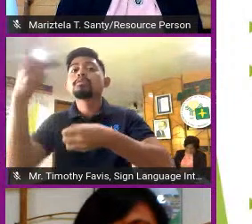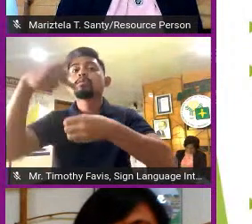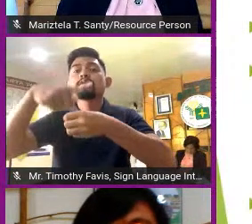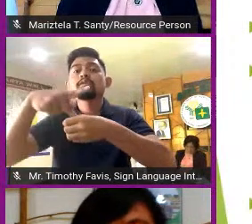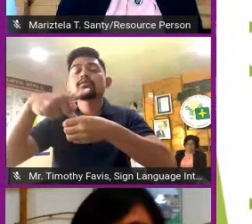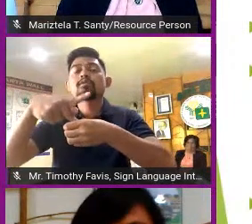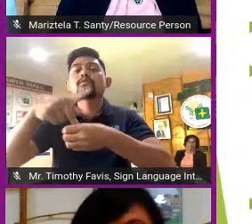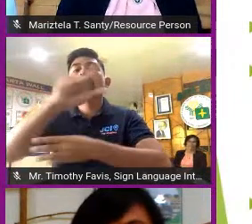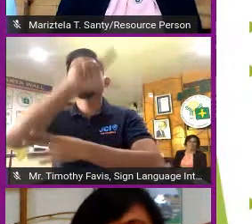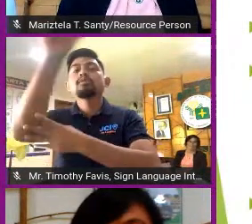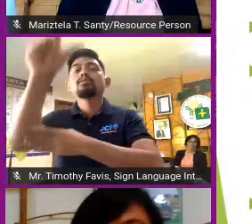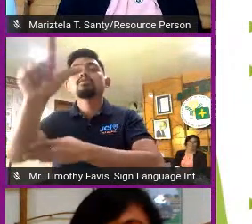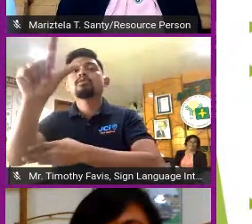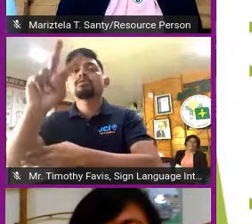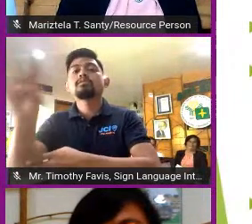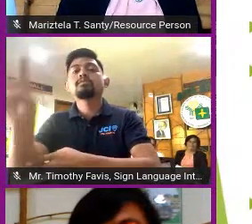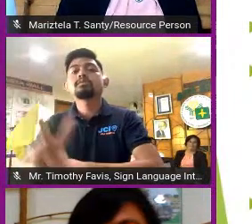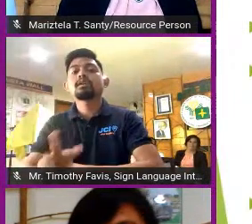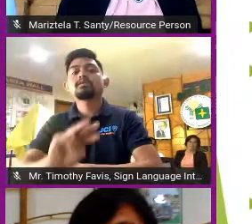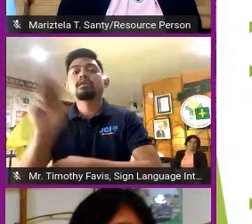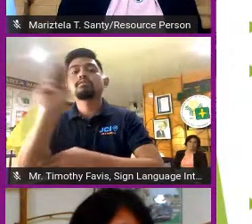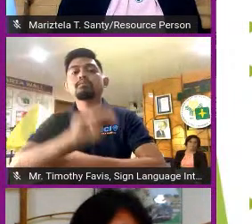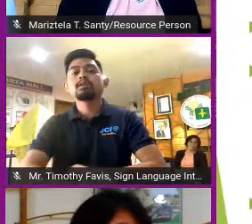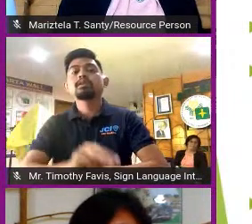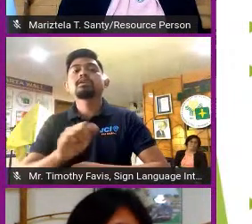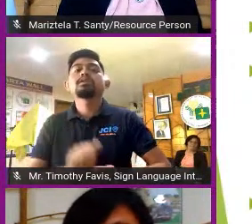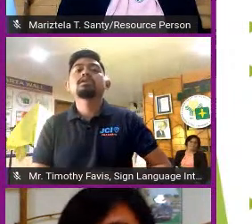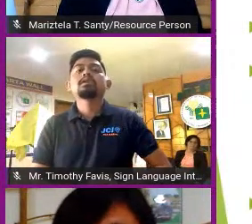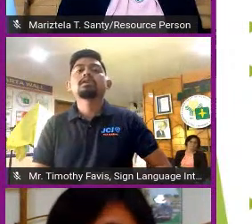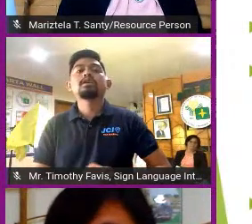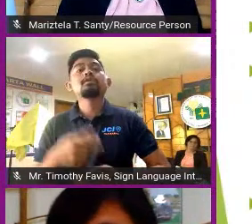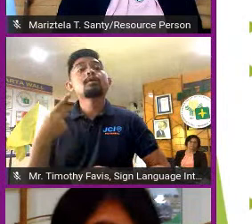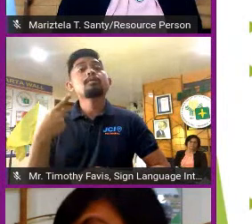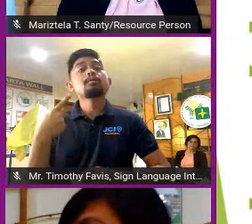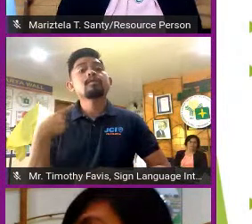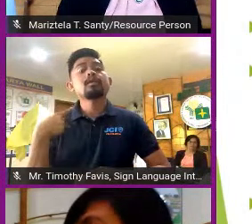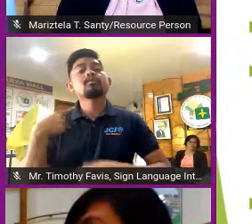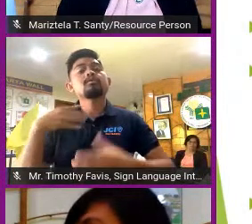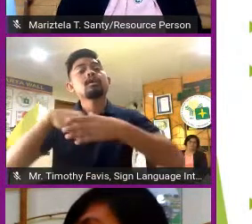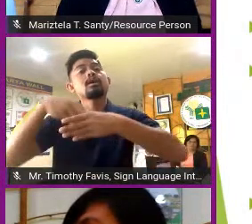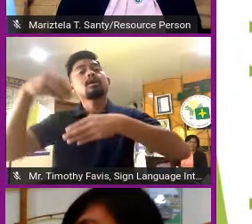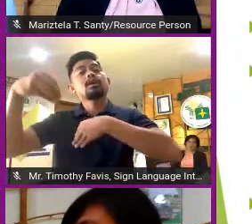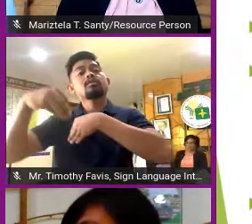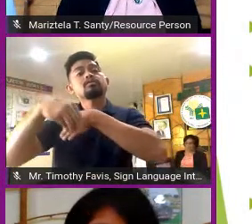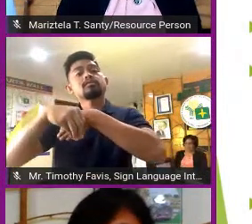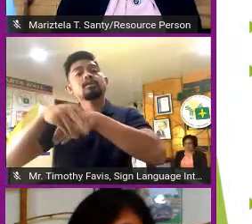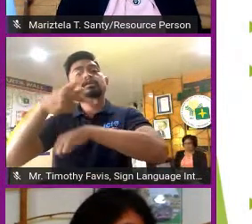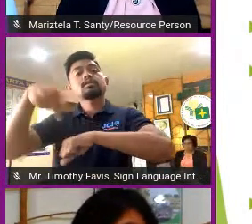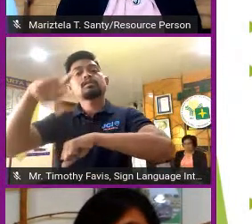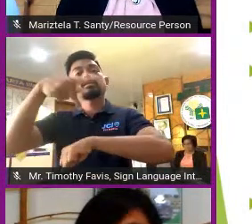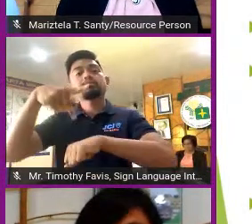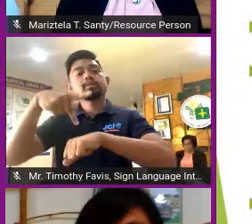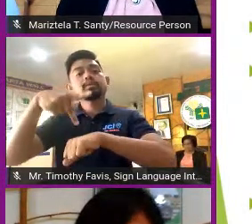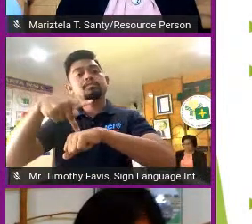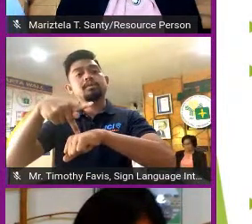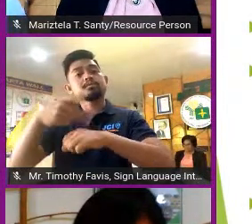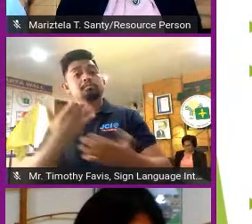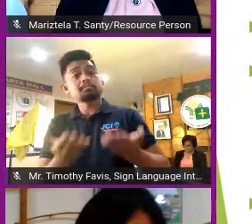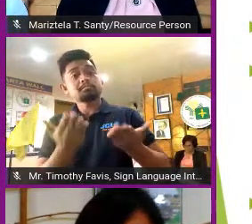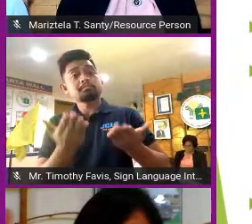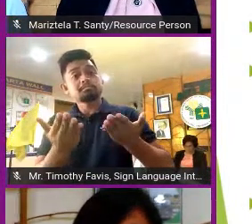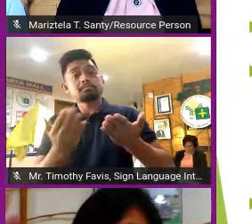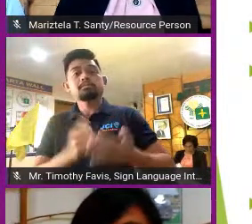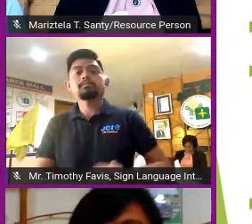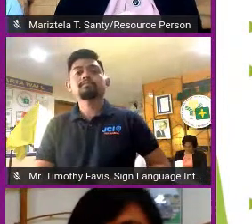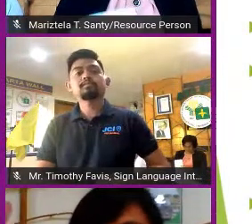Luzon, Visayas. And we have also participants sa overseas. I think, ano po? Meron po tayo.